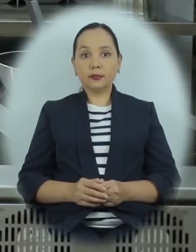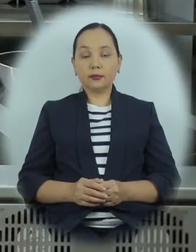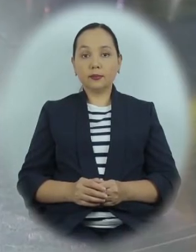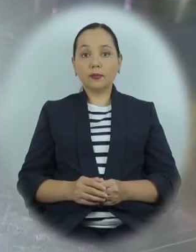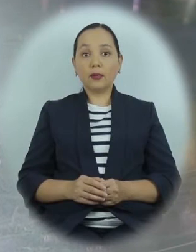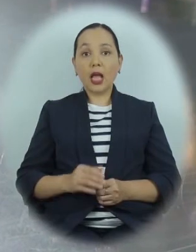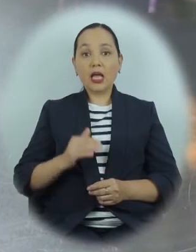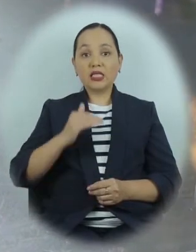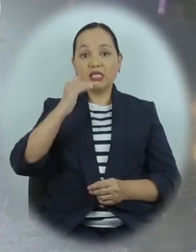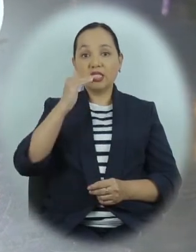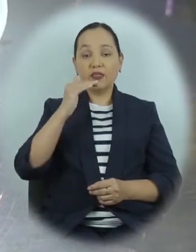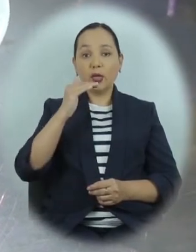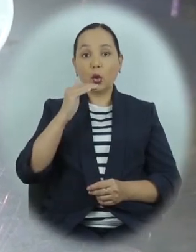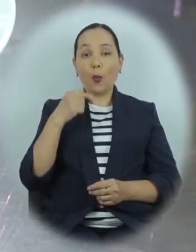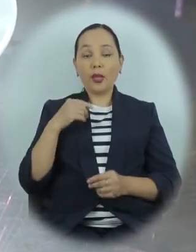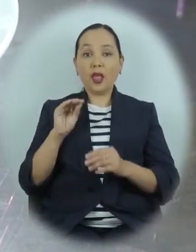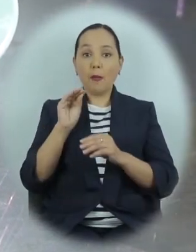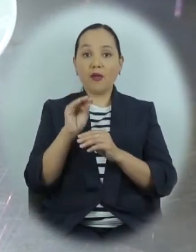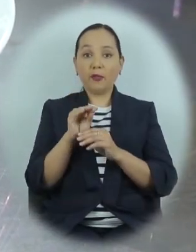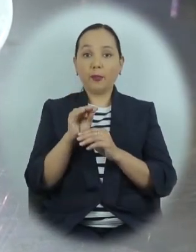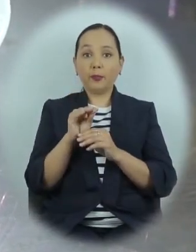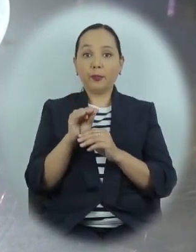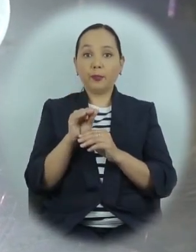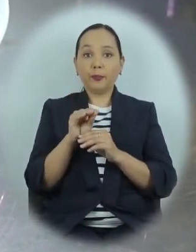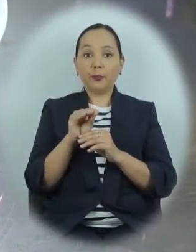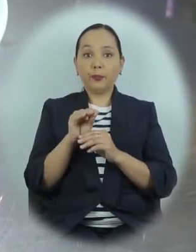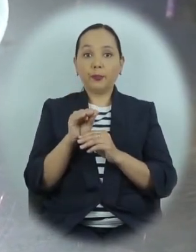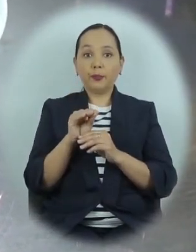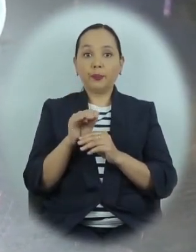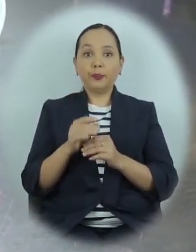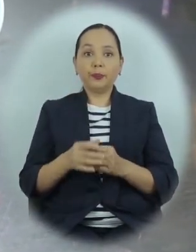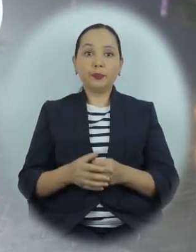Ну а сверху мы добавим